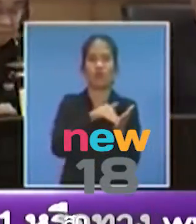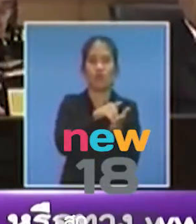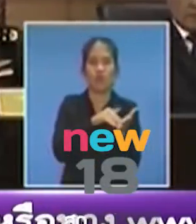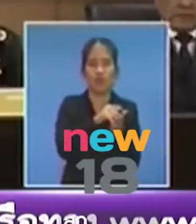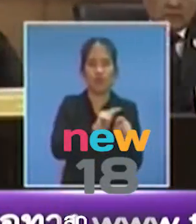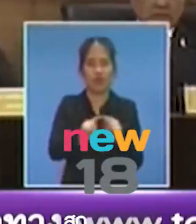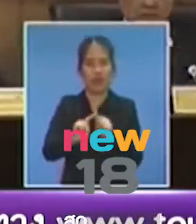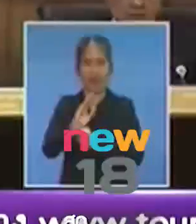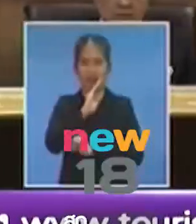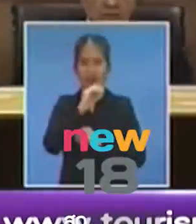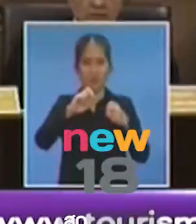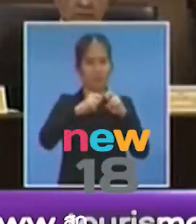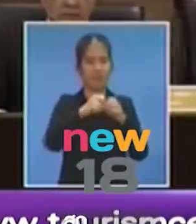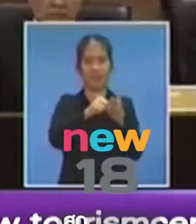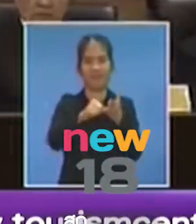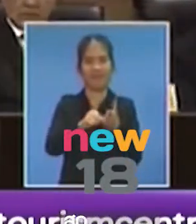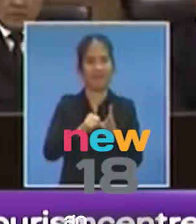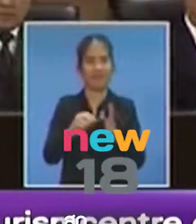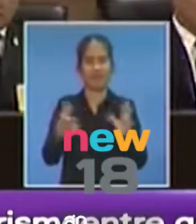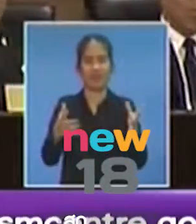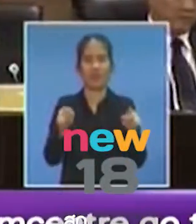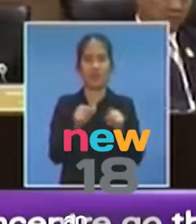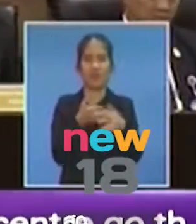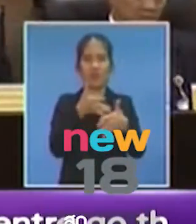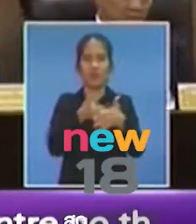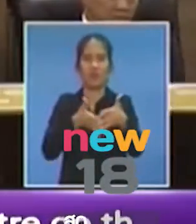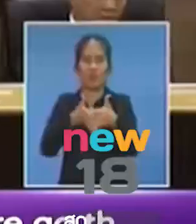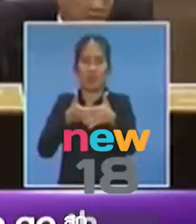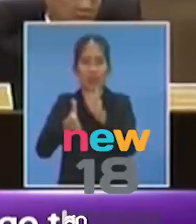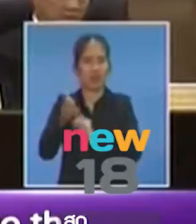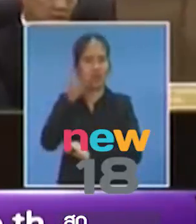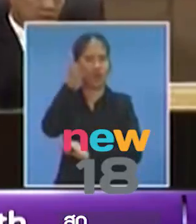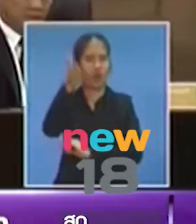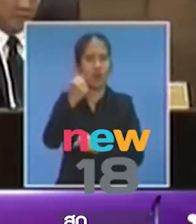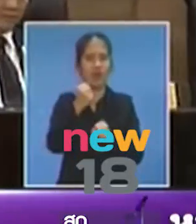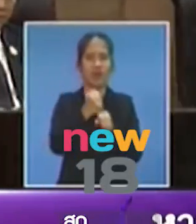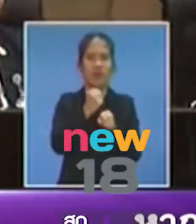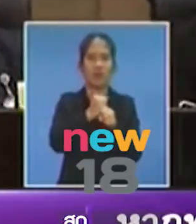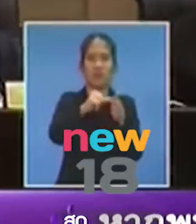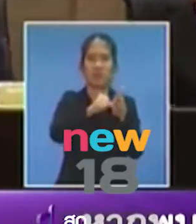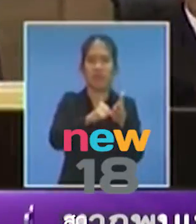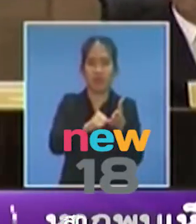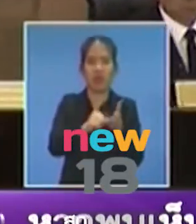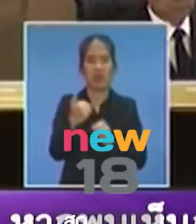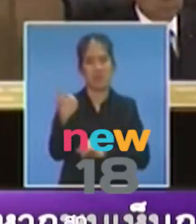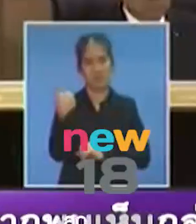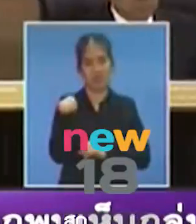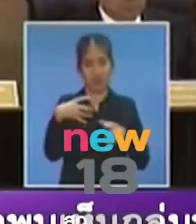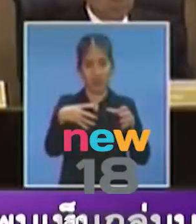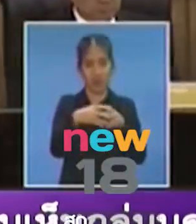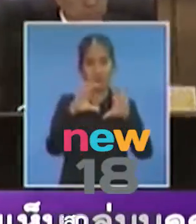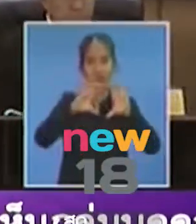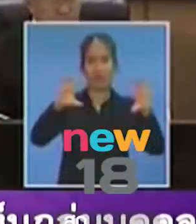ปท.มีผลงานที่เป็นรูปธรรมทั้งหมด27เรื่องประกอบด้วยการจัดตั้งศาลทุจริตและประพฤติมิชอบองค์กรจัดสรรคลื่นความ